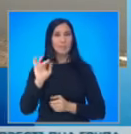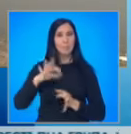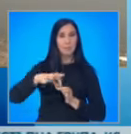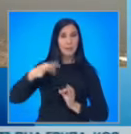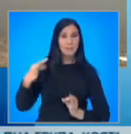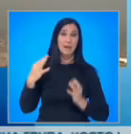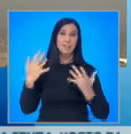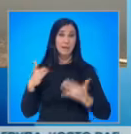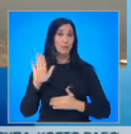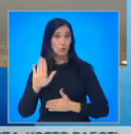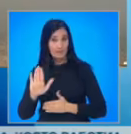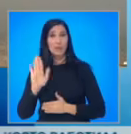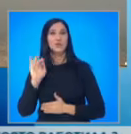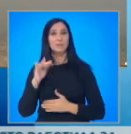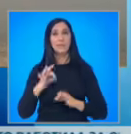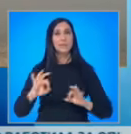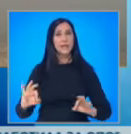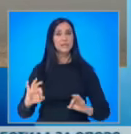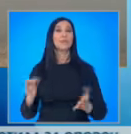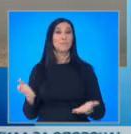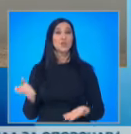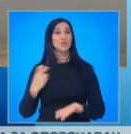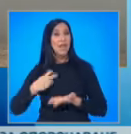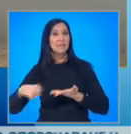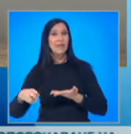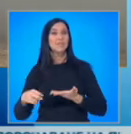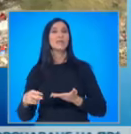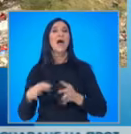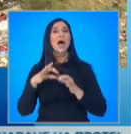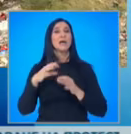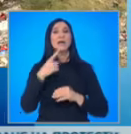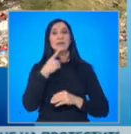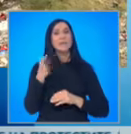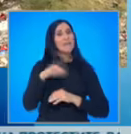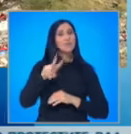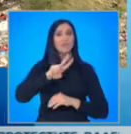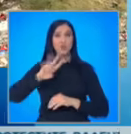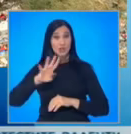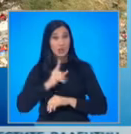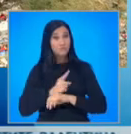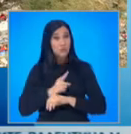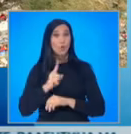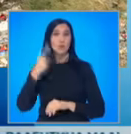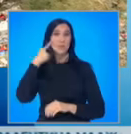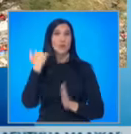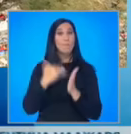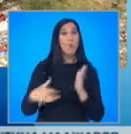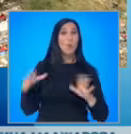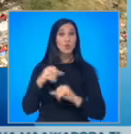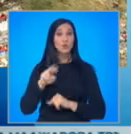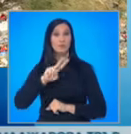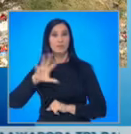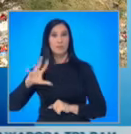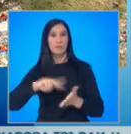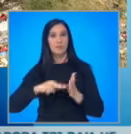и данните от тях ще бъдат ясни и ще излезнат в рамките на следващите 24 часа, което означава в полунощ на